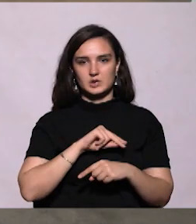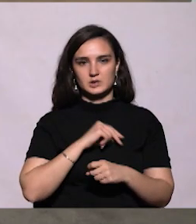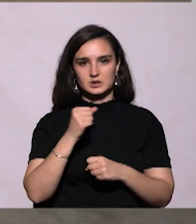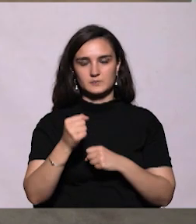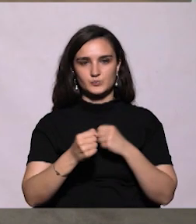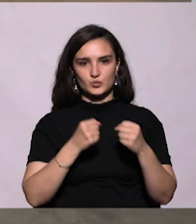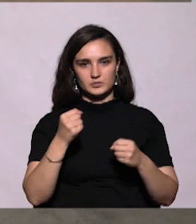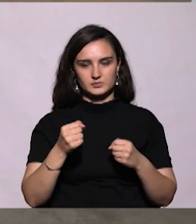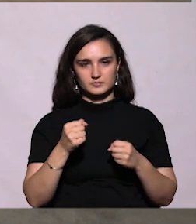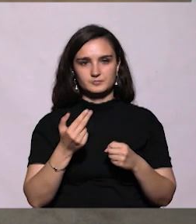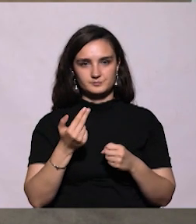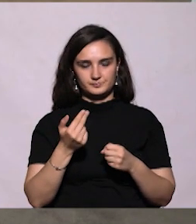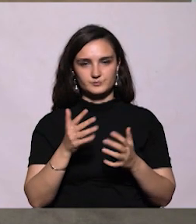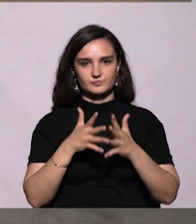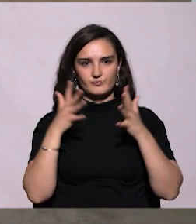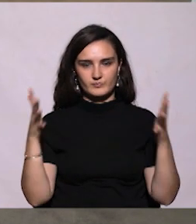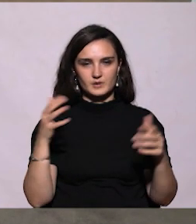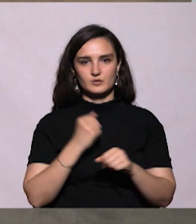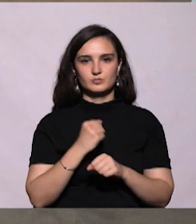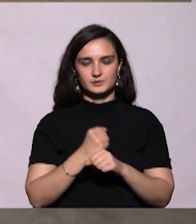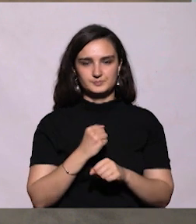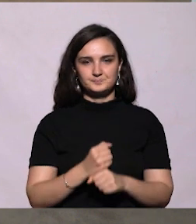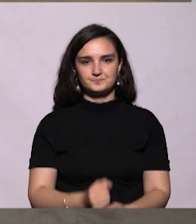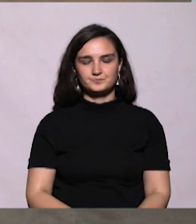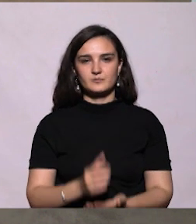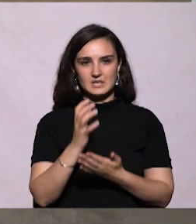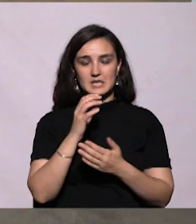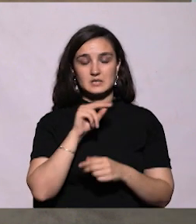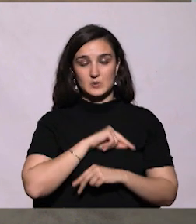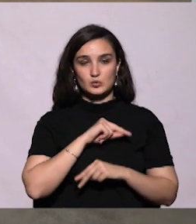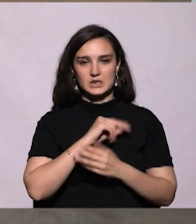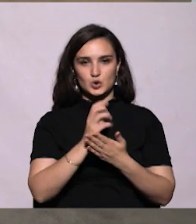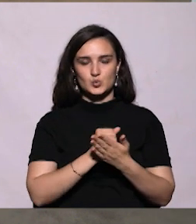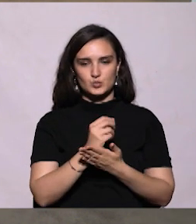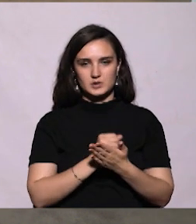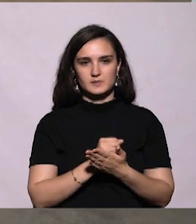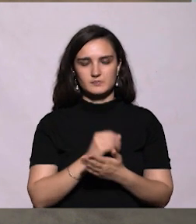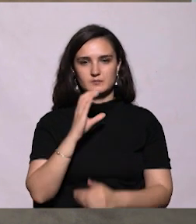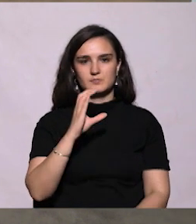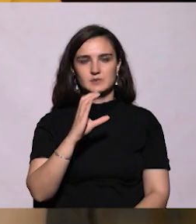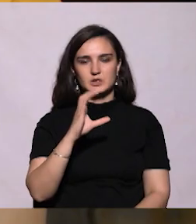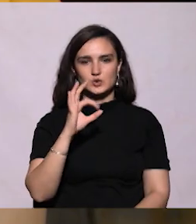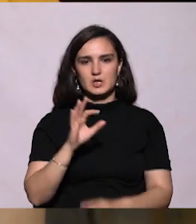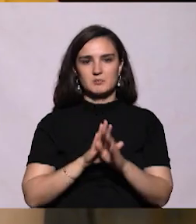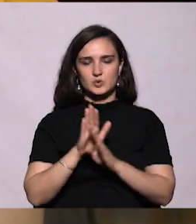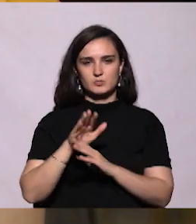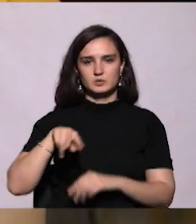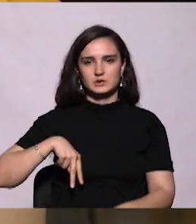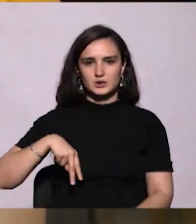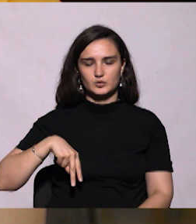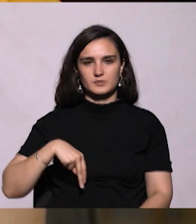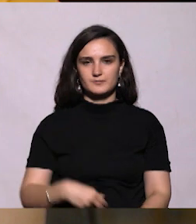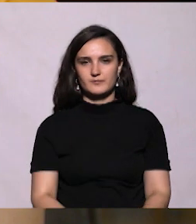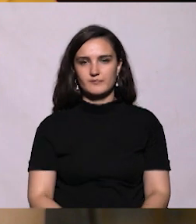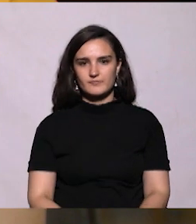employees. Most likely a large workforce. Definitely. CEO, აღმასრულებელი